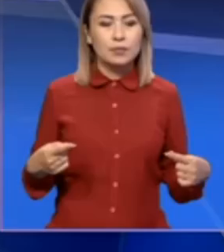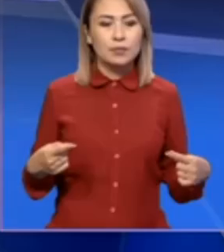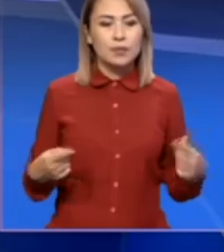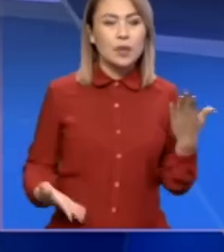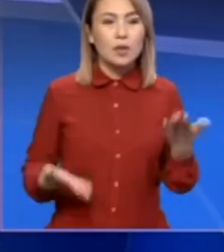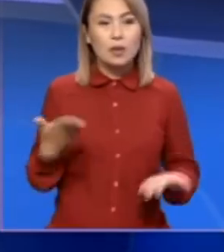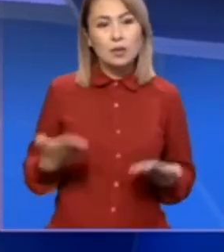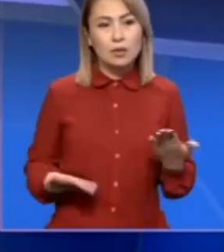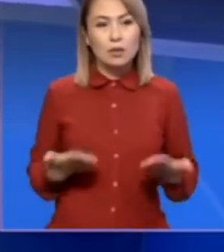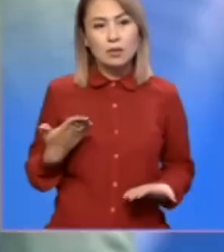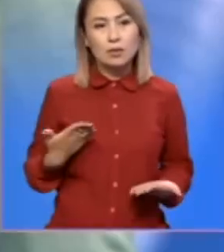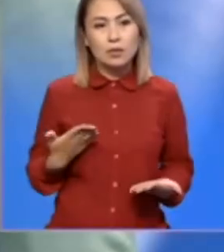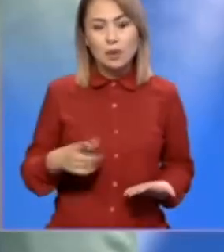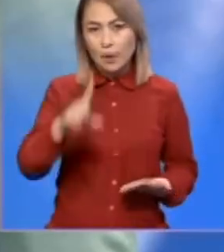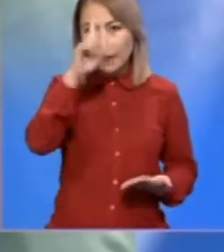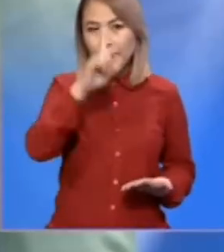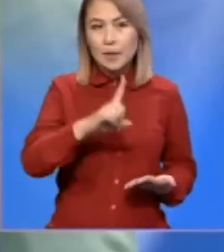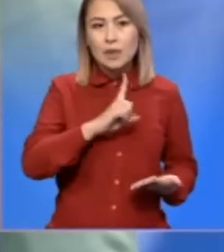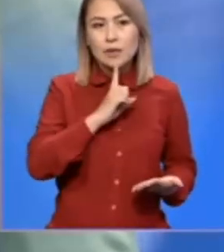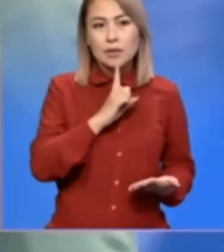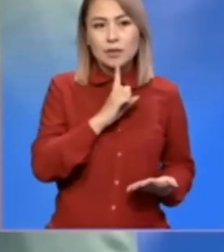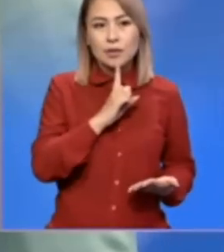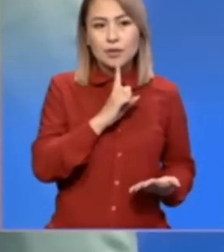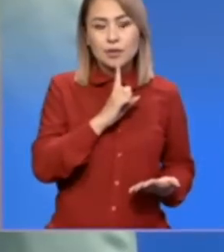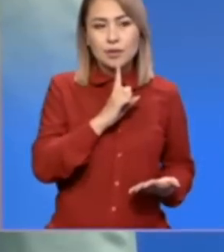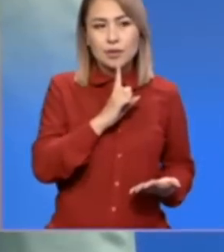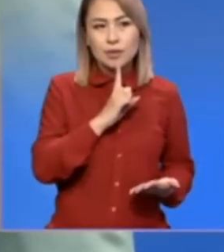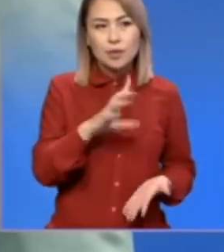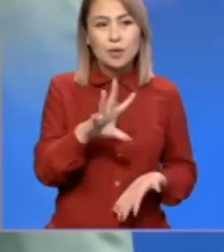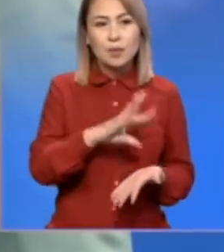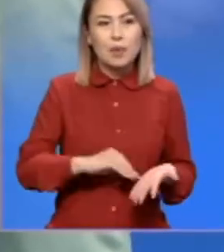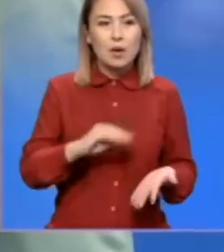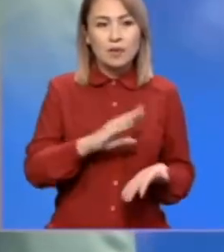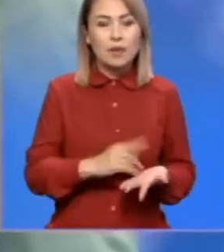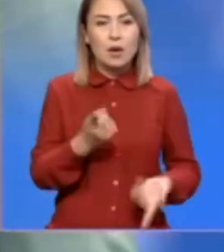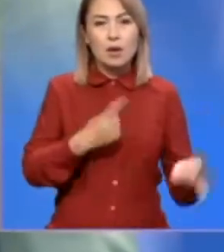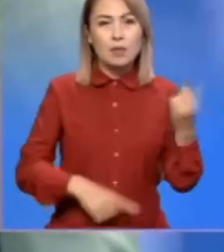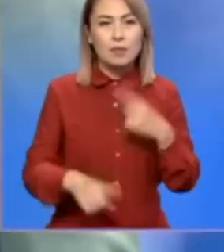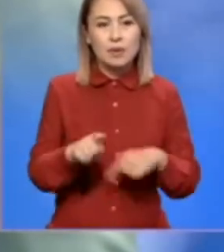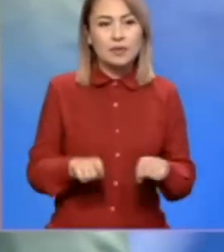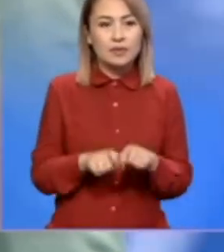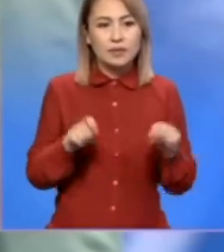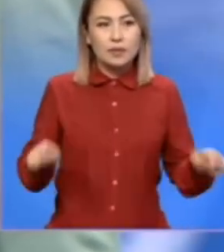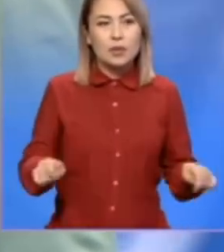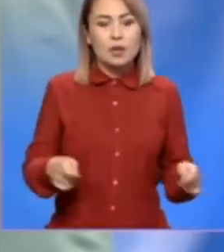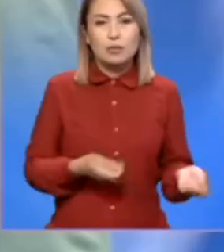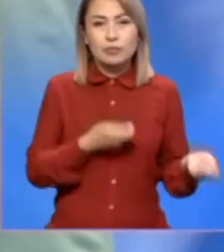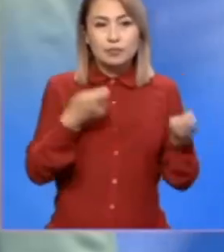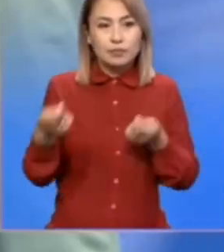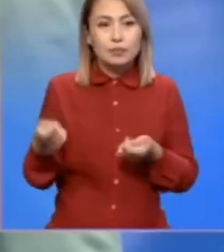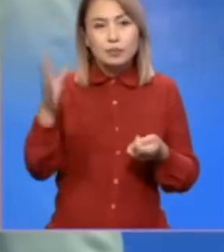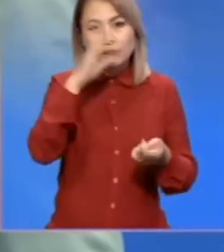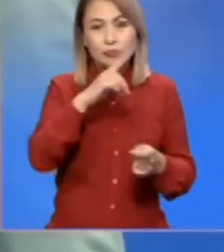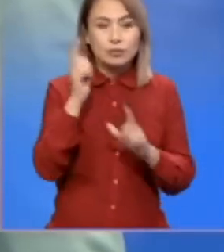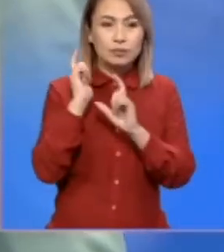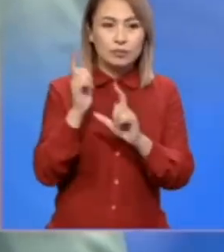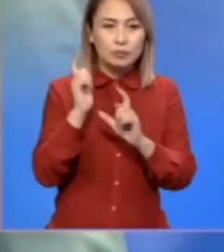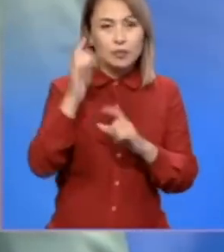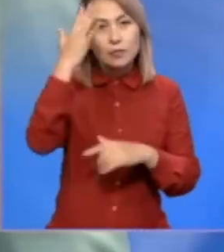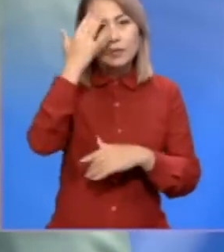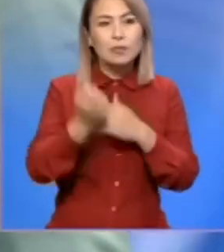Егер бір айдың ішінде қайтадан іске қосып біздің мұнайымызды тасымалдауға мүмкіндік беретін болса, онда